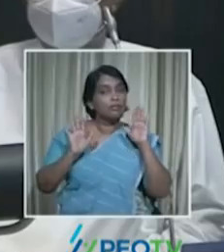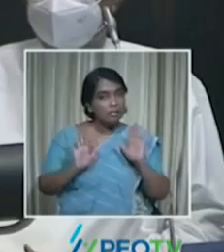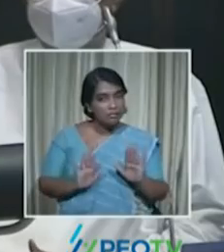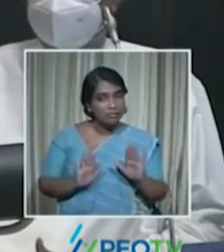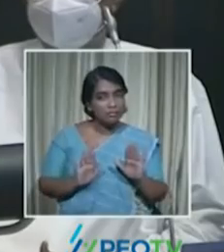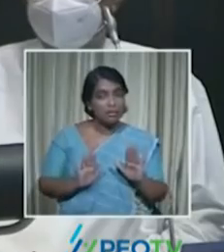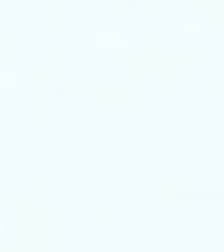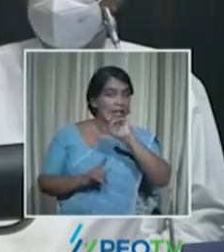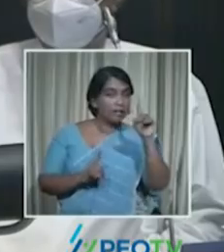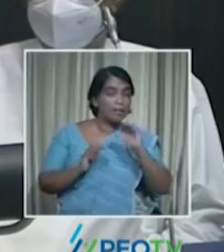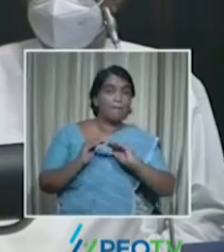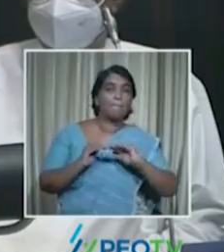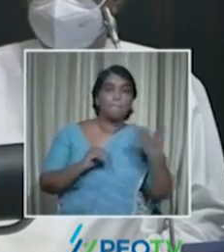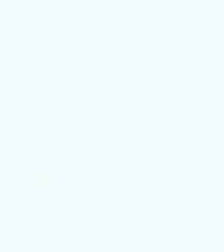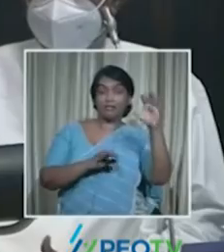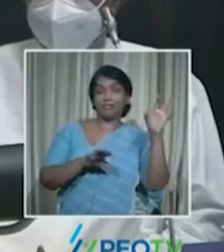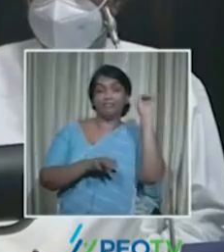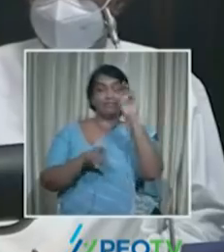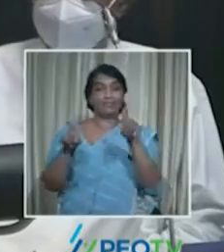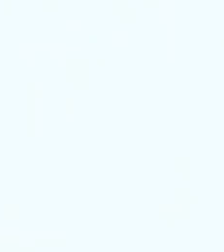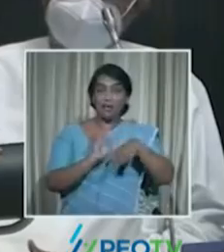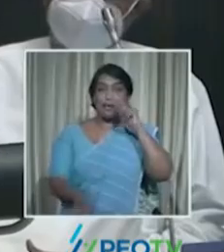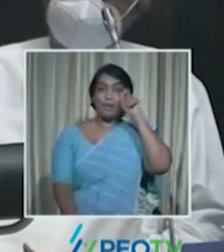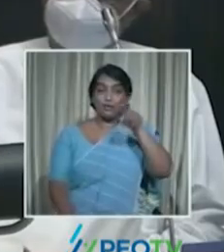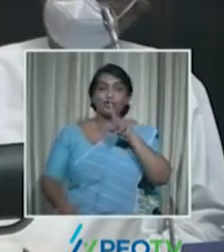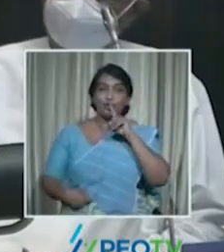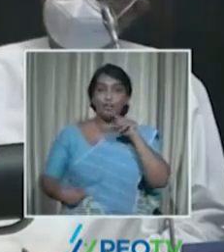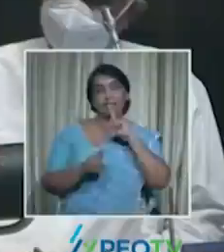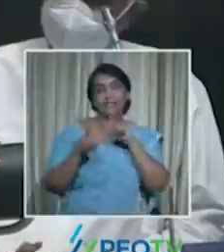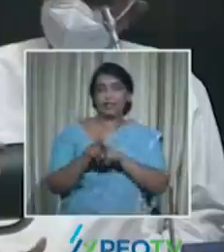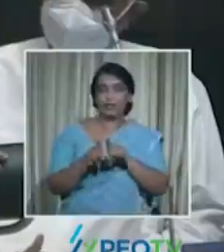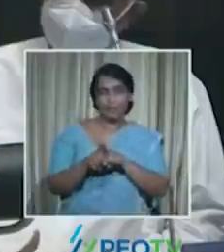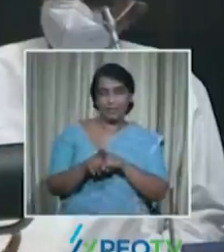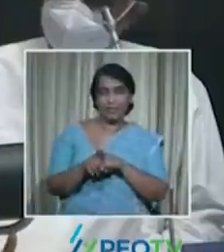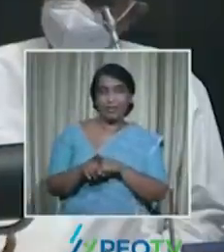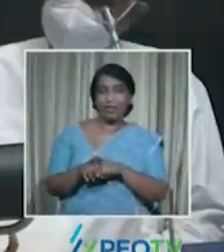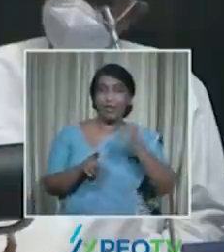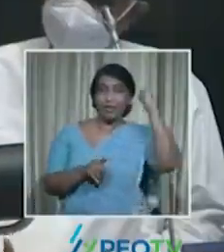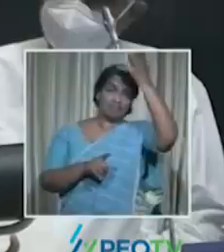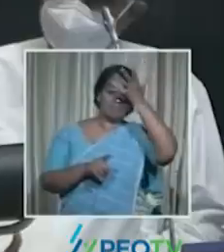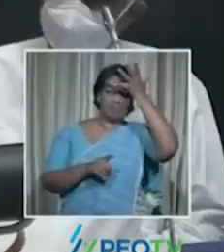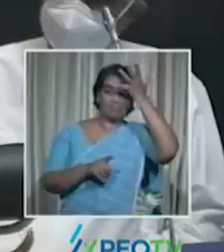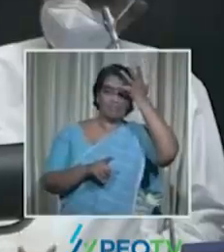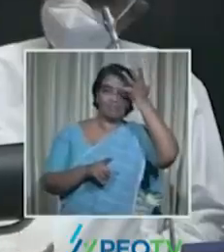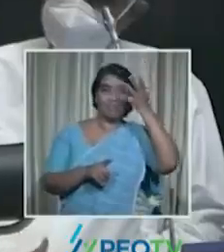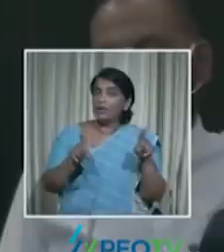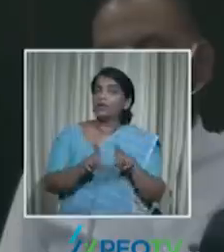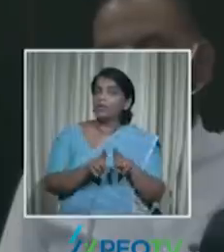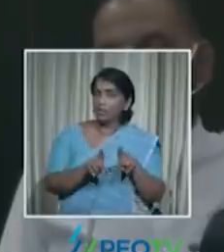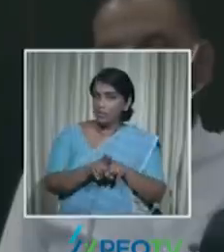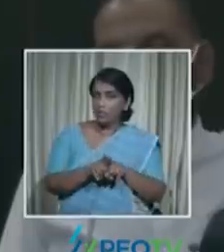කරා. 2010න් පස්සේ එතුමාව රජ කෙරෙව්. මේ රටේ මිනිස්සු කිව්වා එතුමා තමයි රජු රෝගී. රජු රෝතුණ යාගතර පස්සේ දේව සාපේ